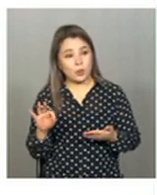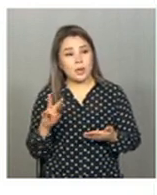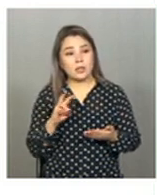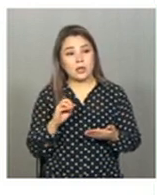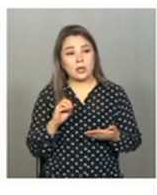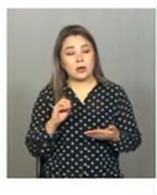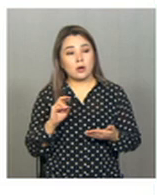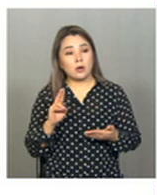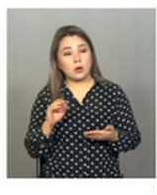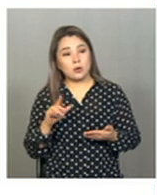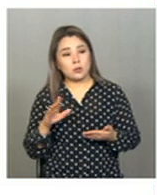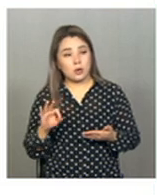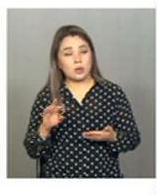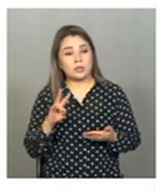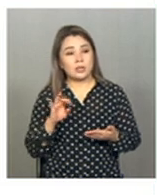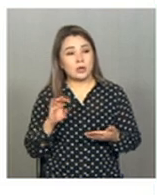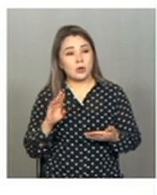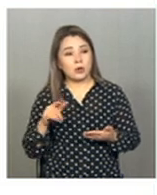«некогда», «никогда».